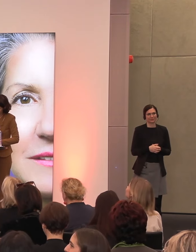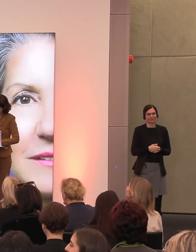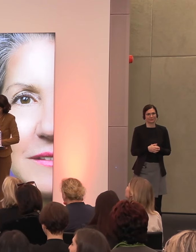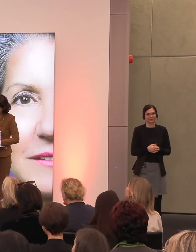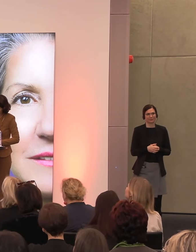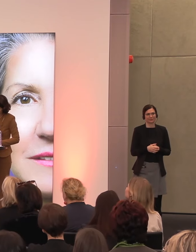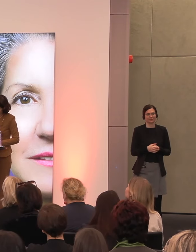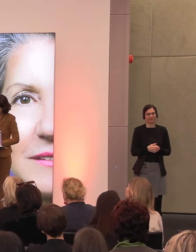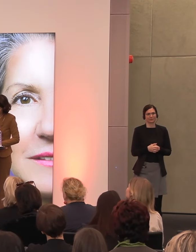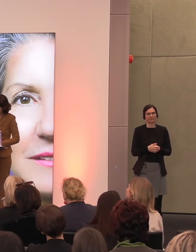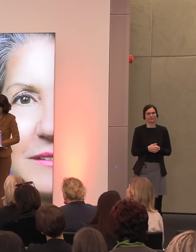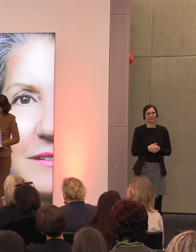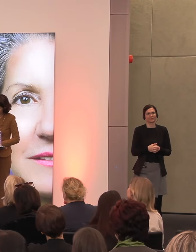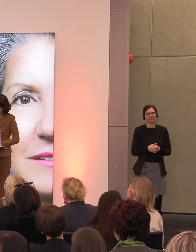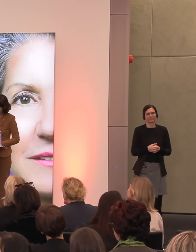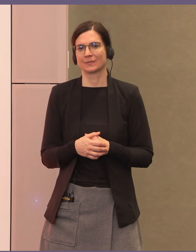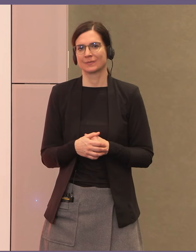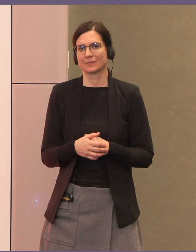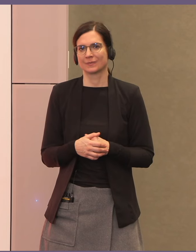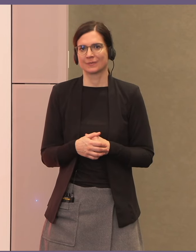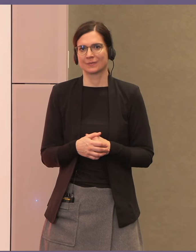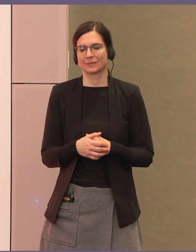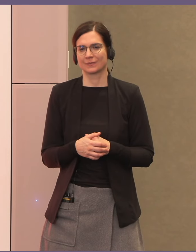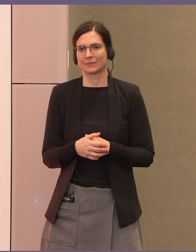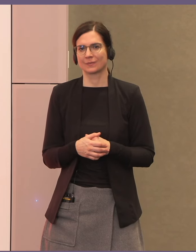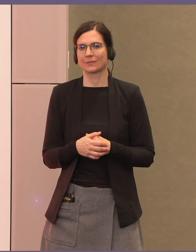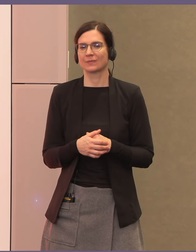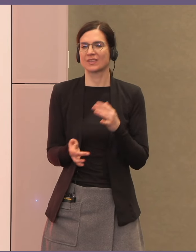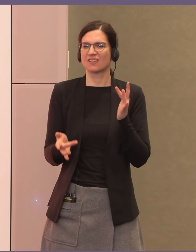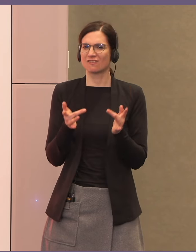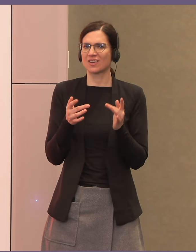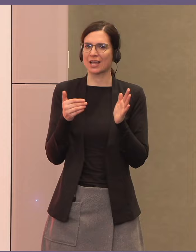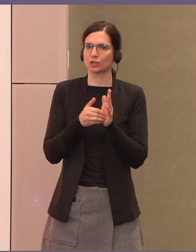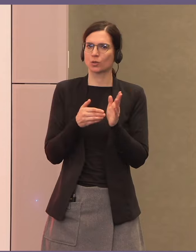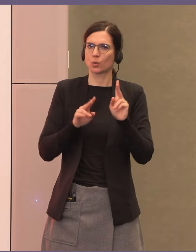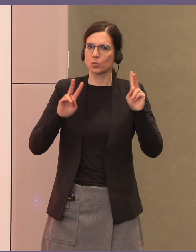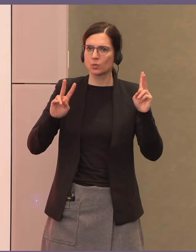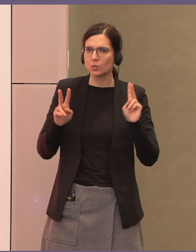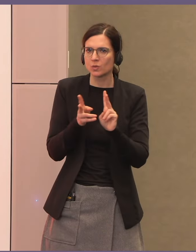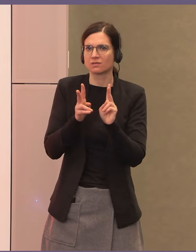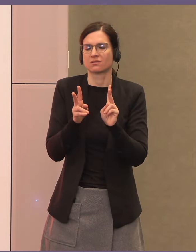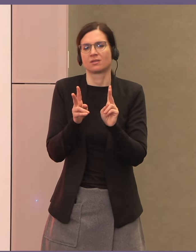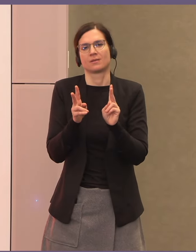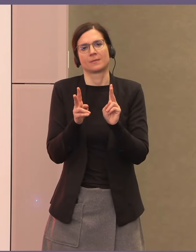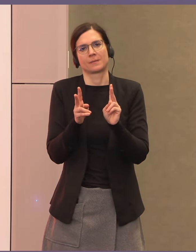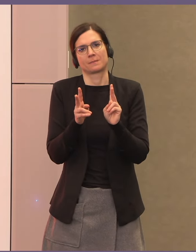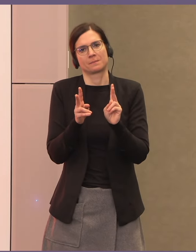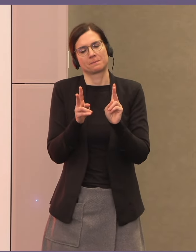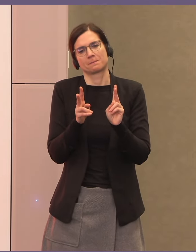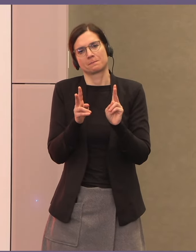Aber ich möchte vielleicht kurz doch diesen Zusammenhang noch einmal versuchen, auch